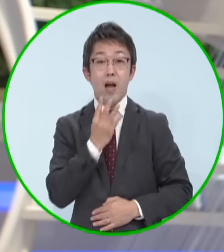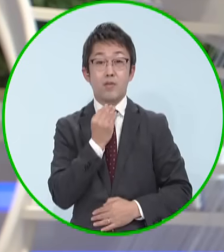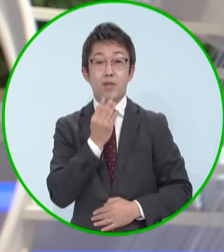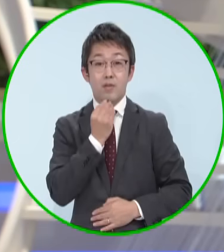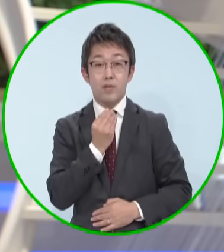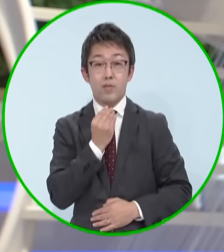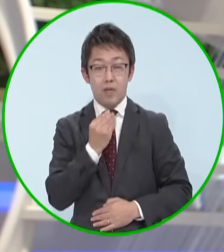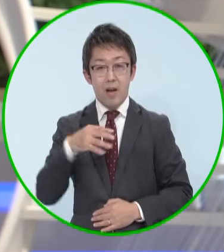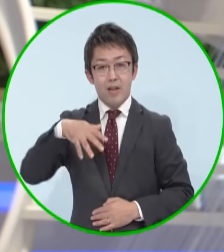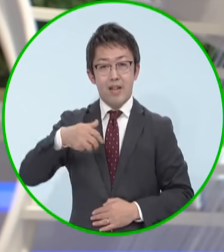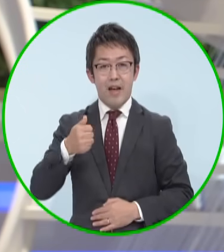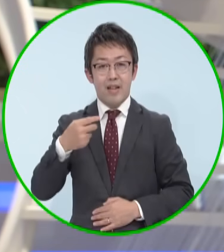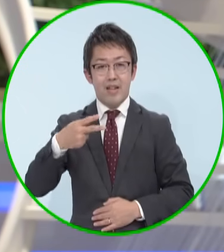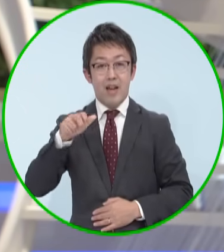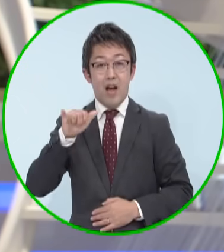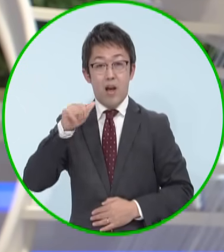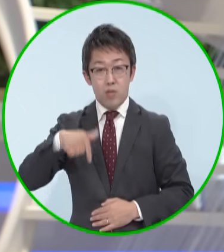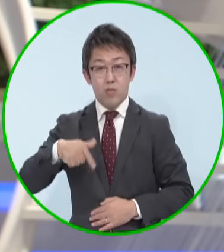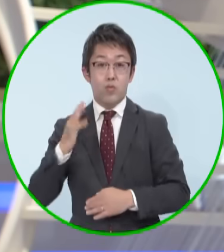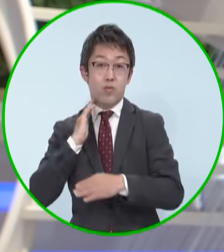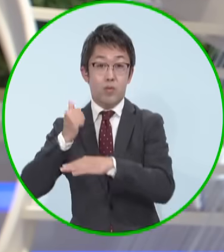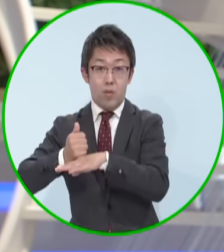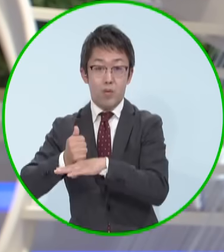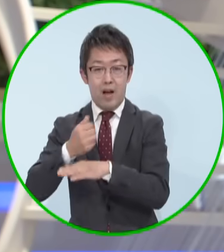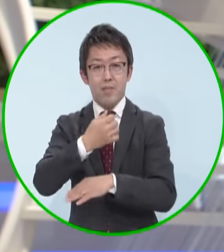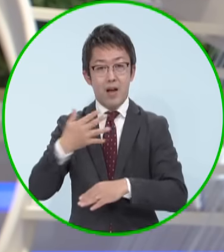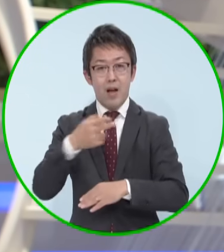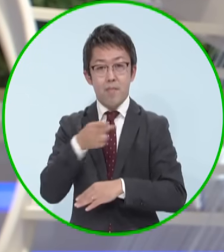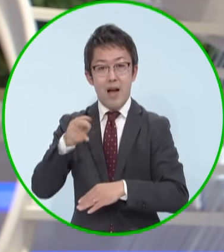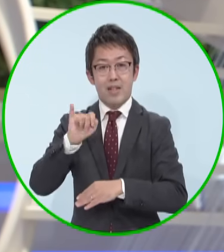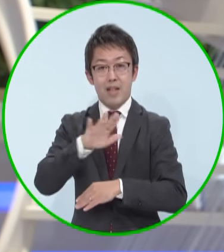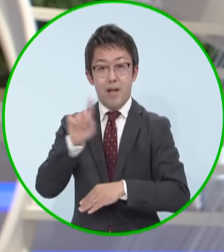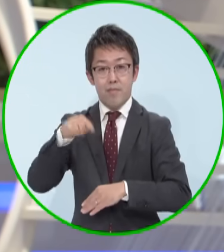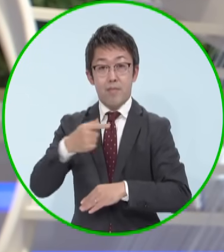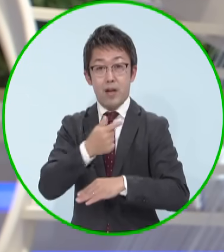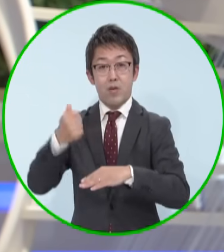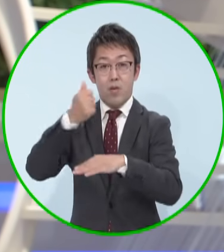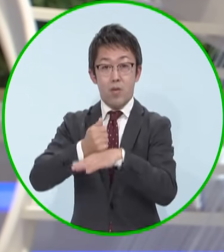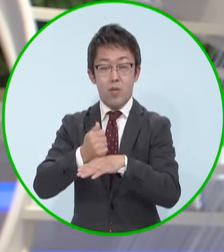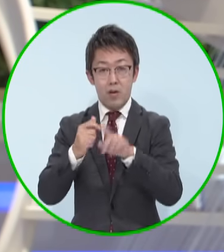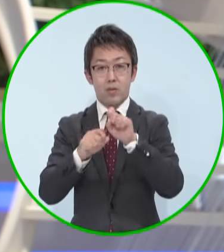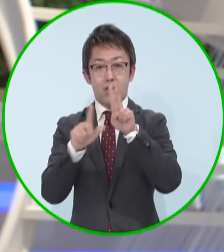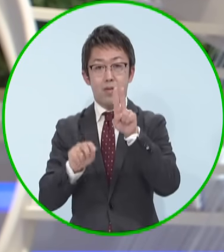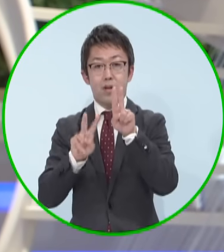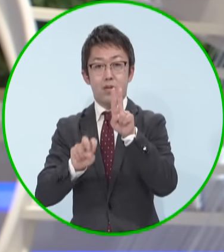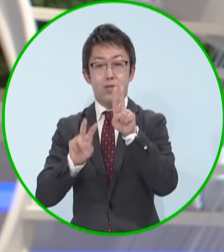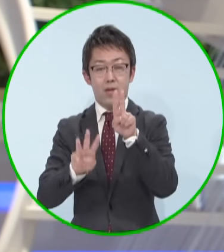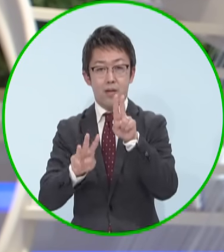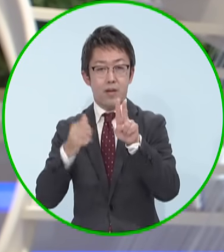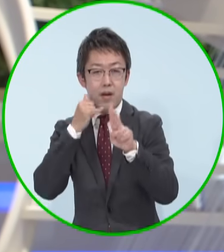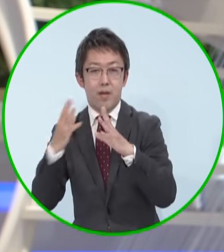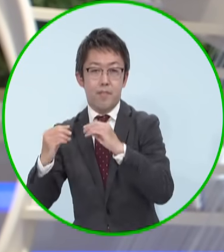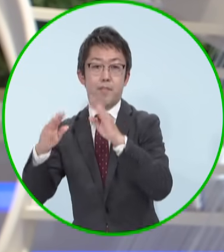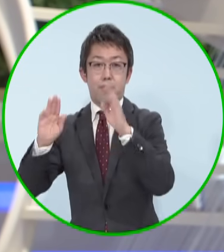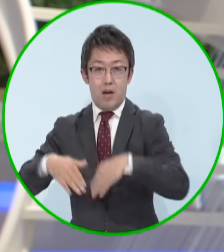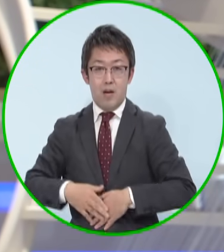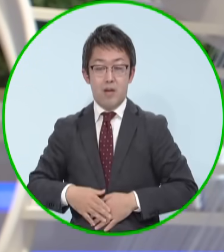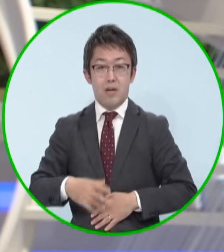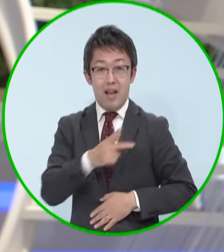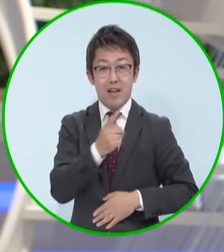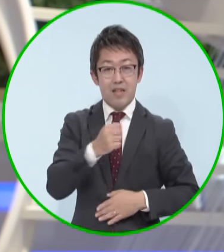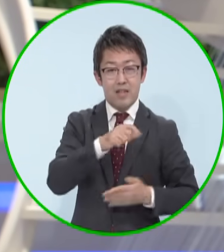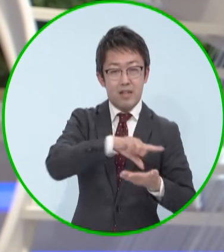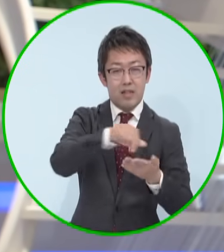イスラエルのネタニヤフ首相とアメリカのバイデン大統領は23日電話会談でパレスチナ地区ガザでの